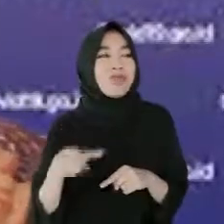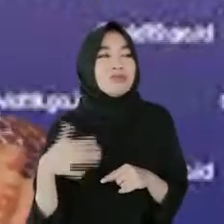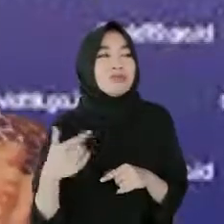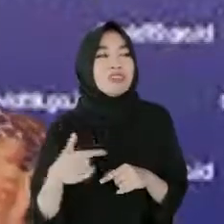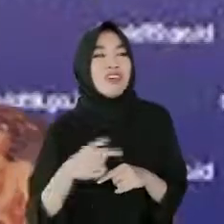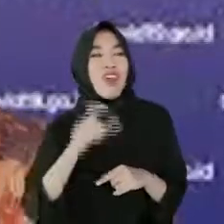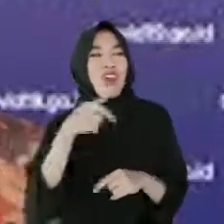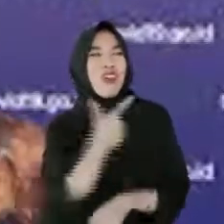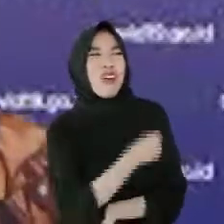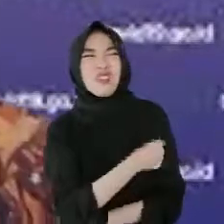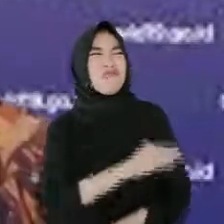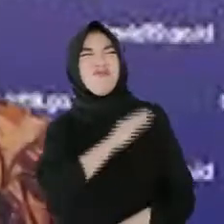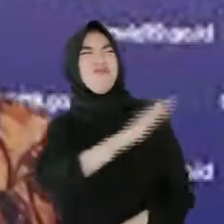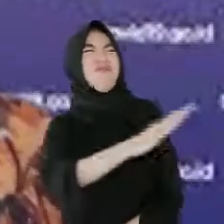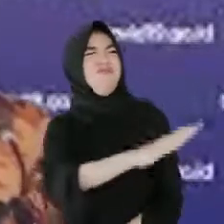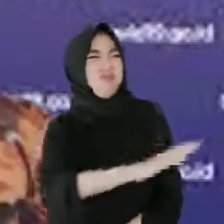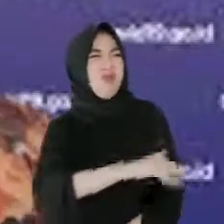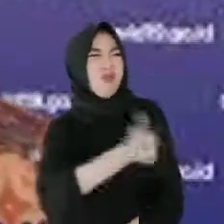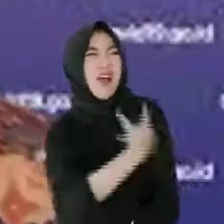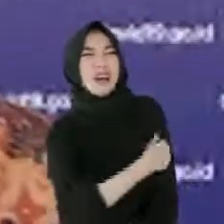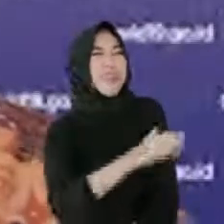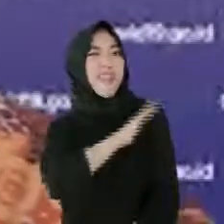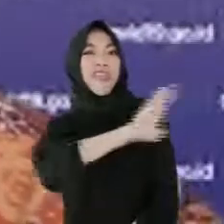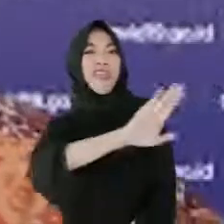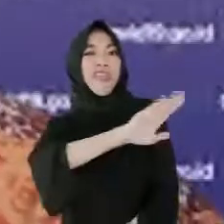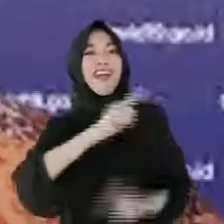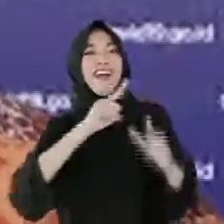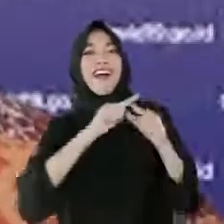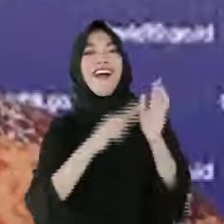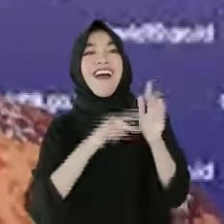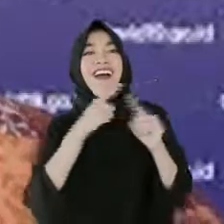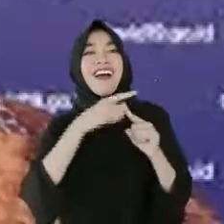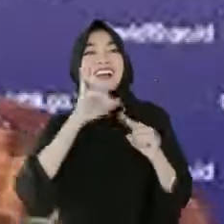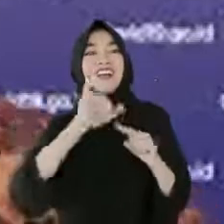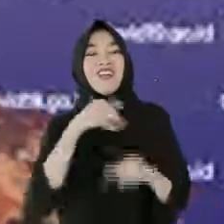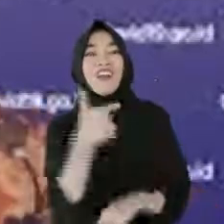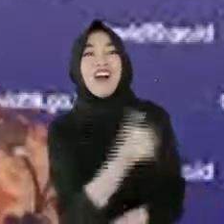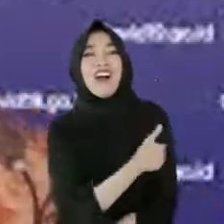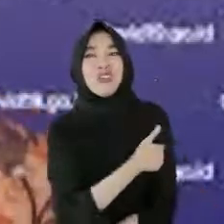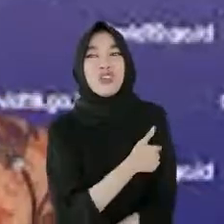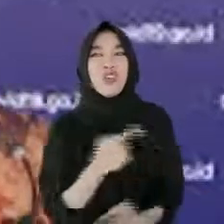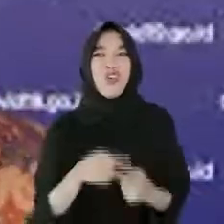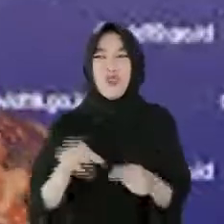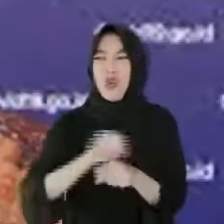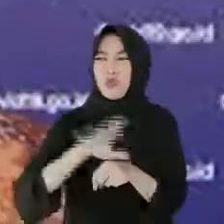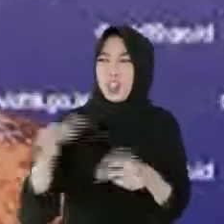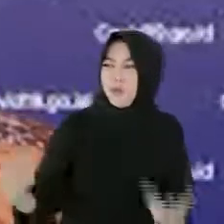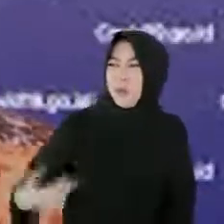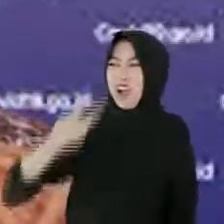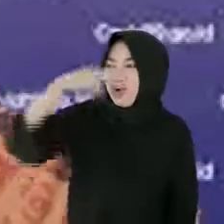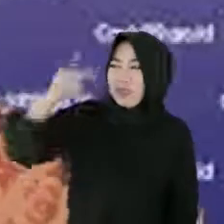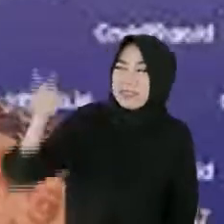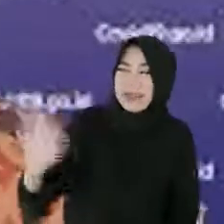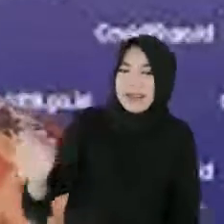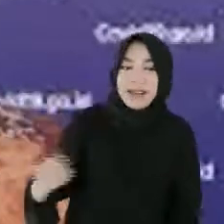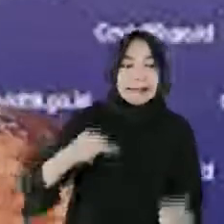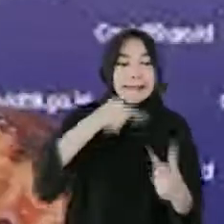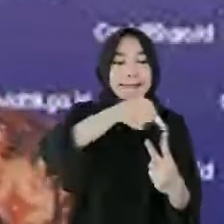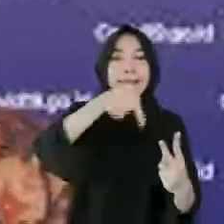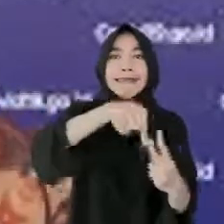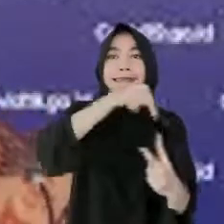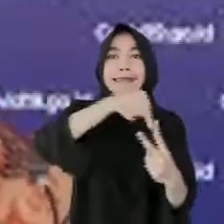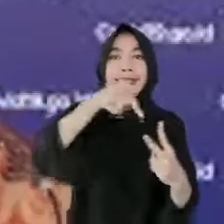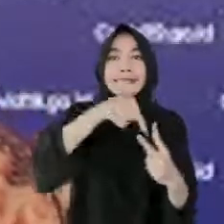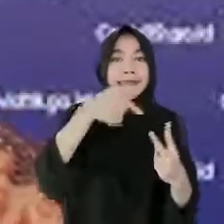antivaksin lah masih banyak yang apa namanya nggak percaya ada covert lah dan sebagai ini PR untuk